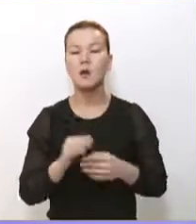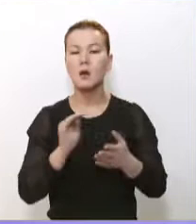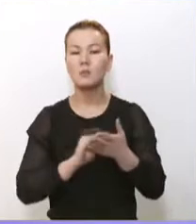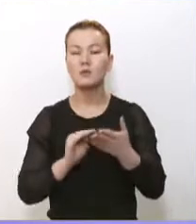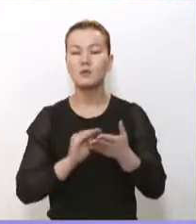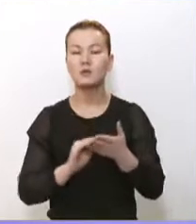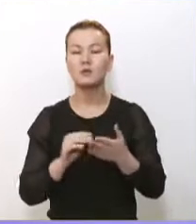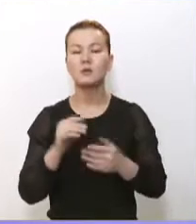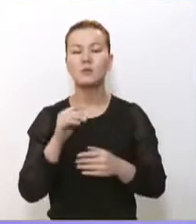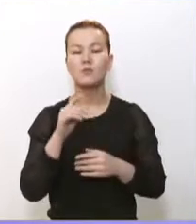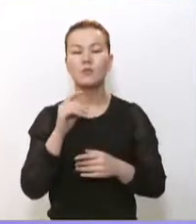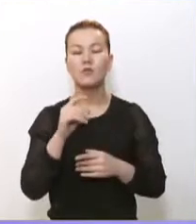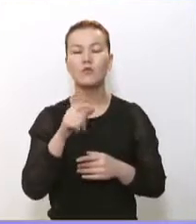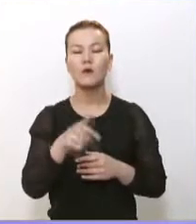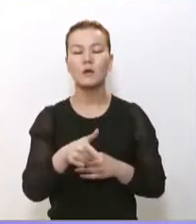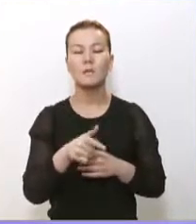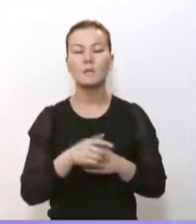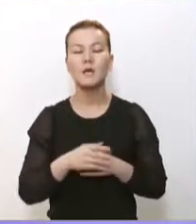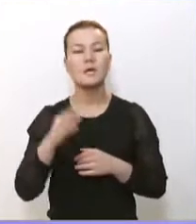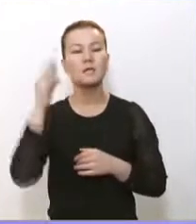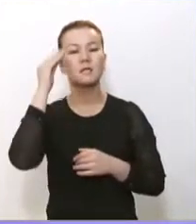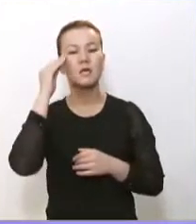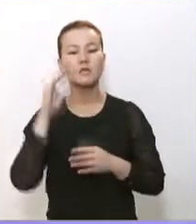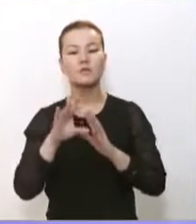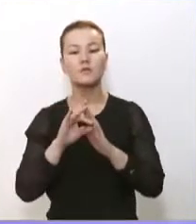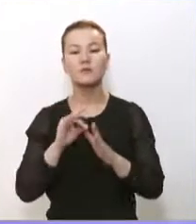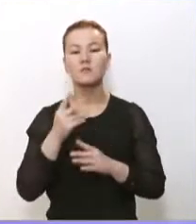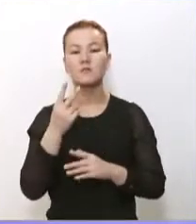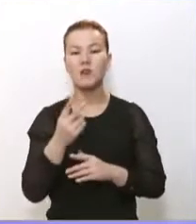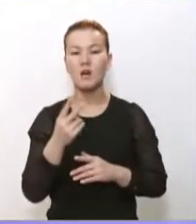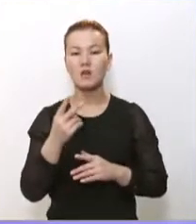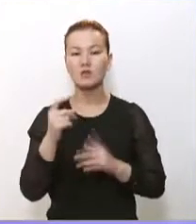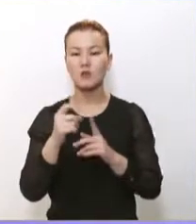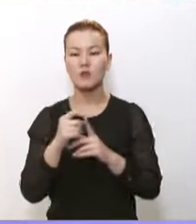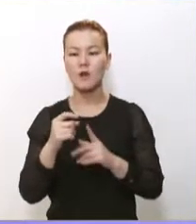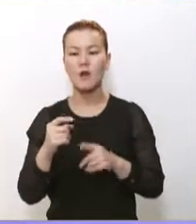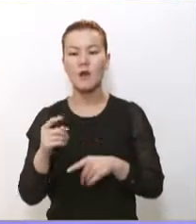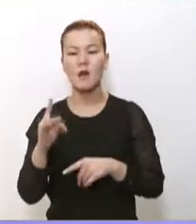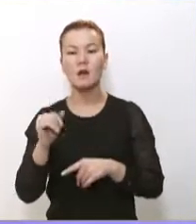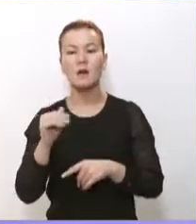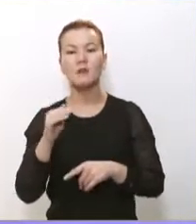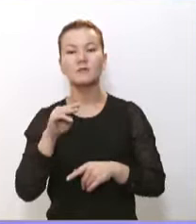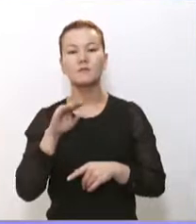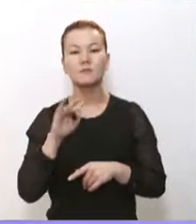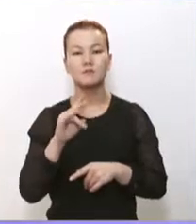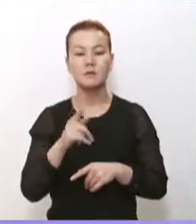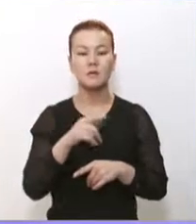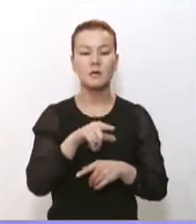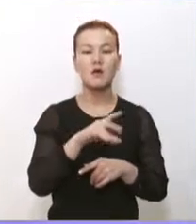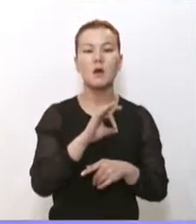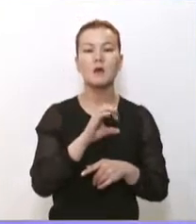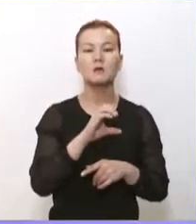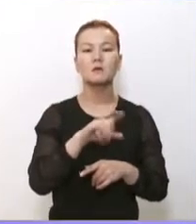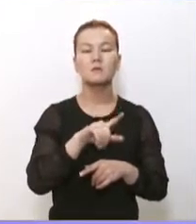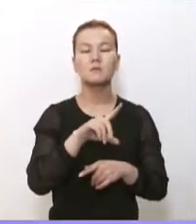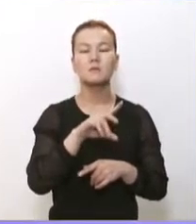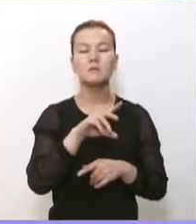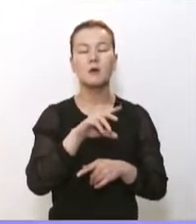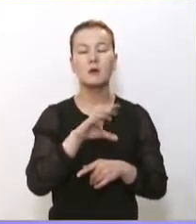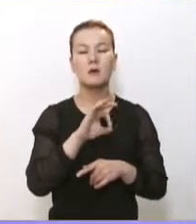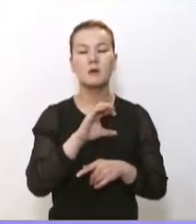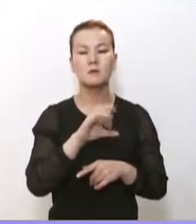Пишем букву Г. Значит, выберем два слова. Это рафтинг и осьминог.